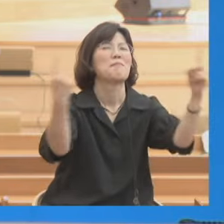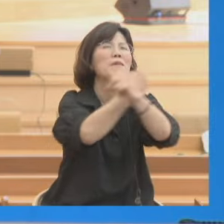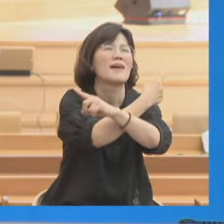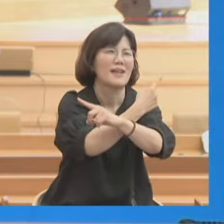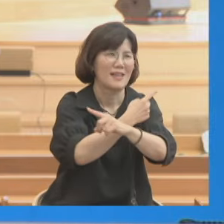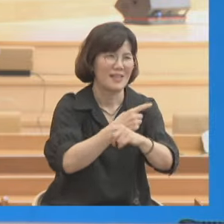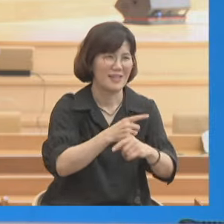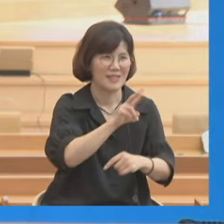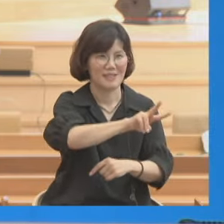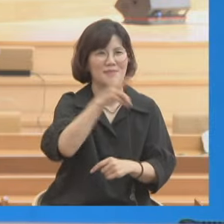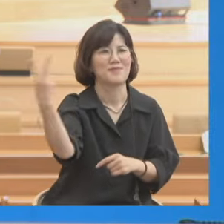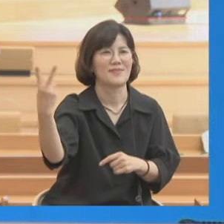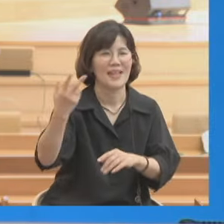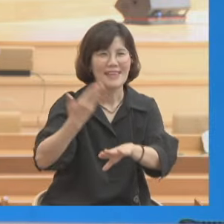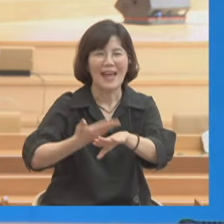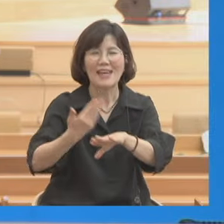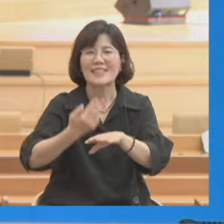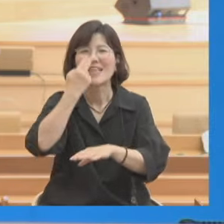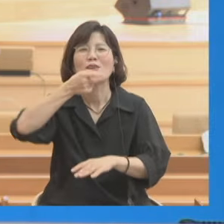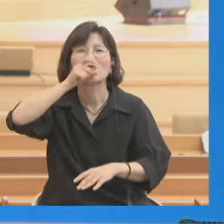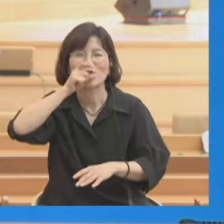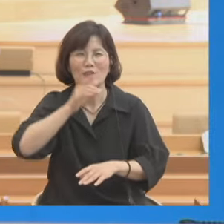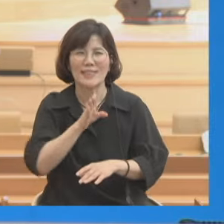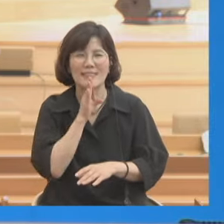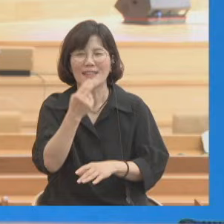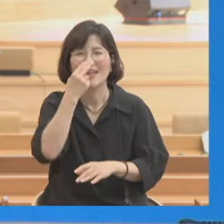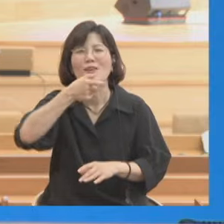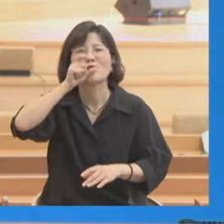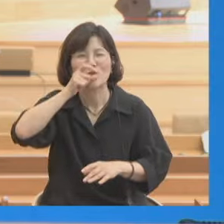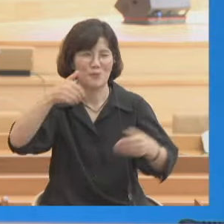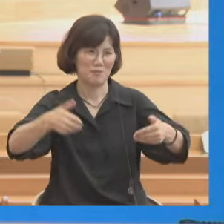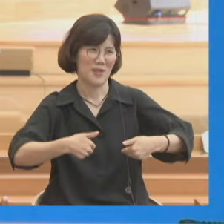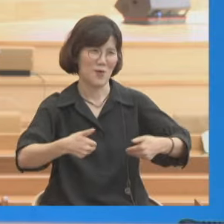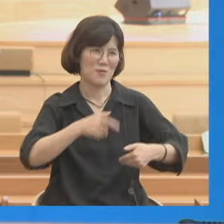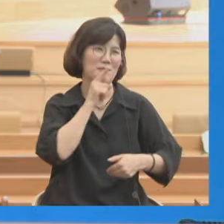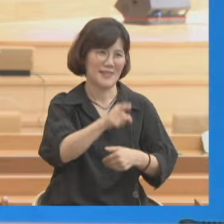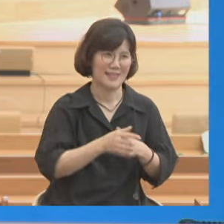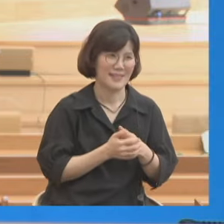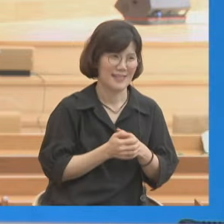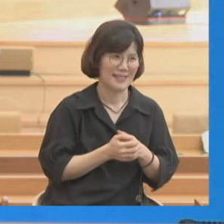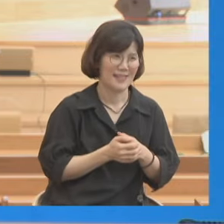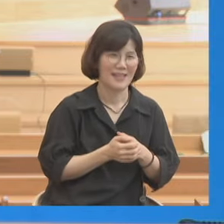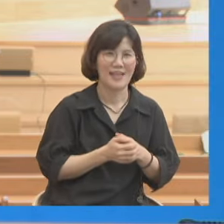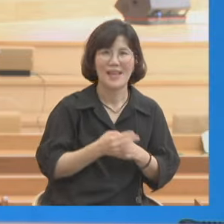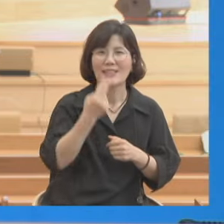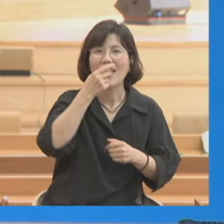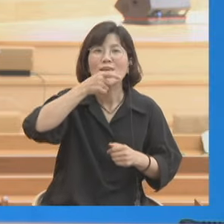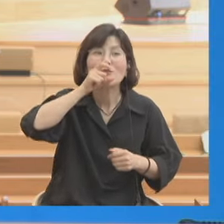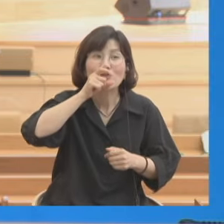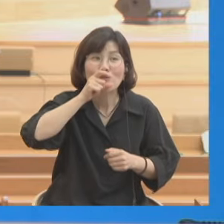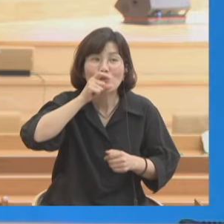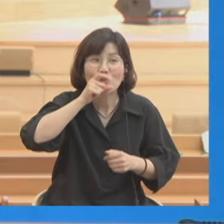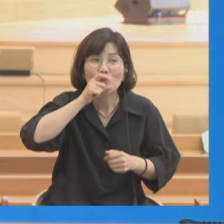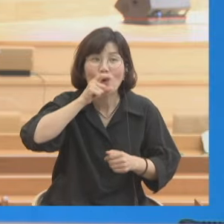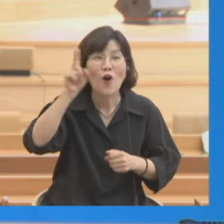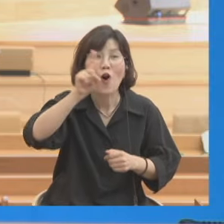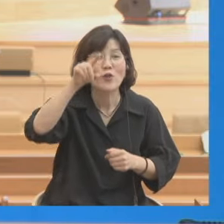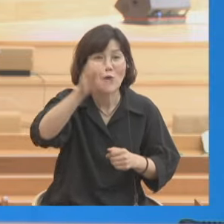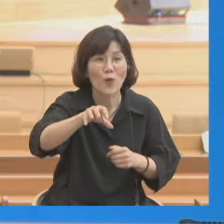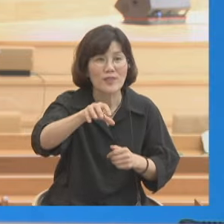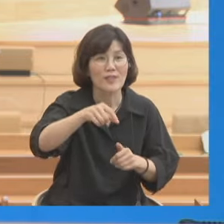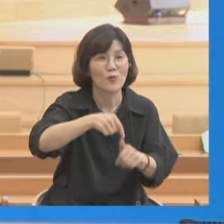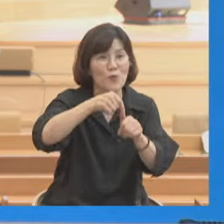돼요. 다른 생수, 진짜 생수가 필요한 줄 믿습니다. 아멘. 그 생수를 어디에서 구해요? 예배의